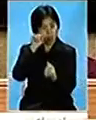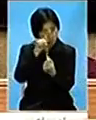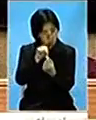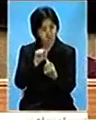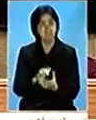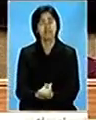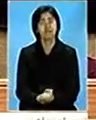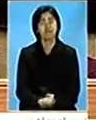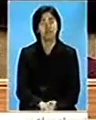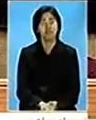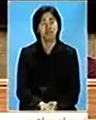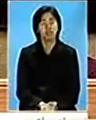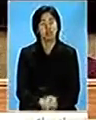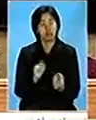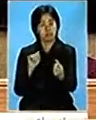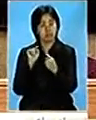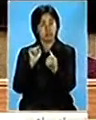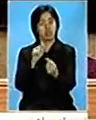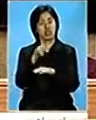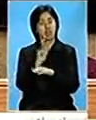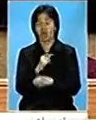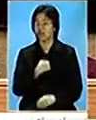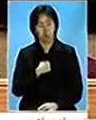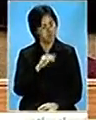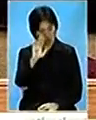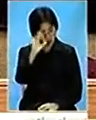ชิญถ้าท่านต่อล้อต่อเถียงกับประธานผมจะไม่พูด